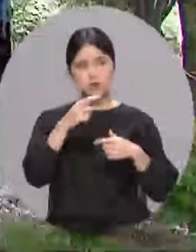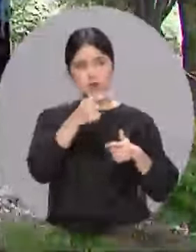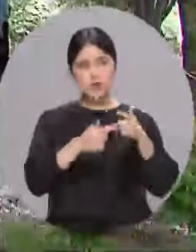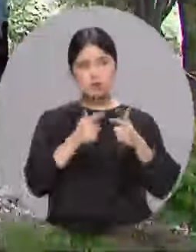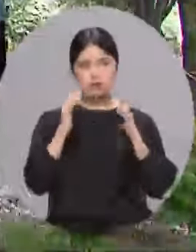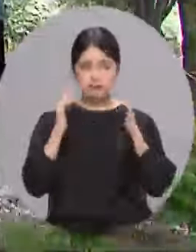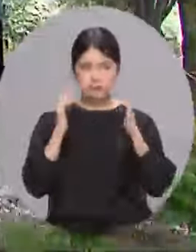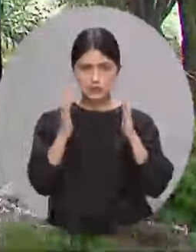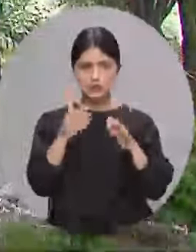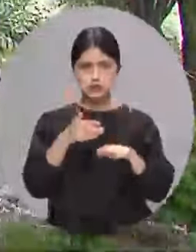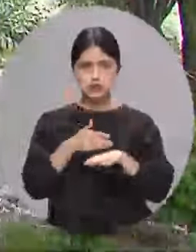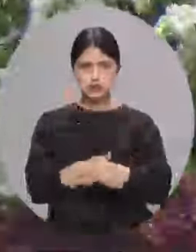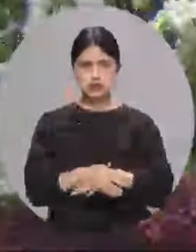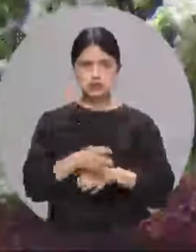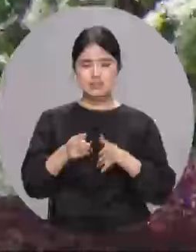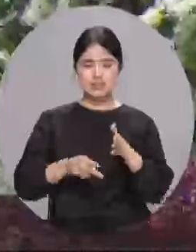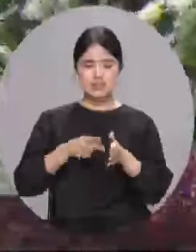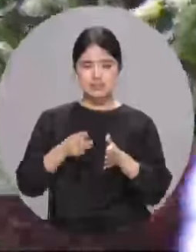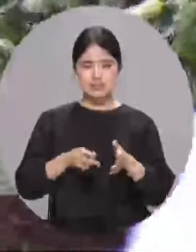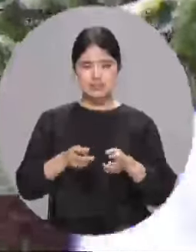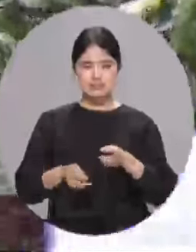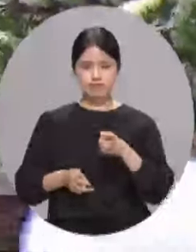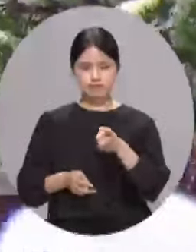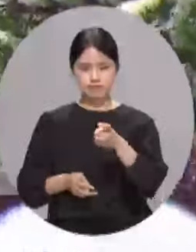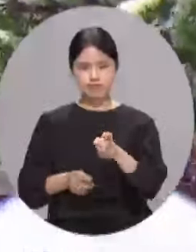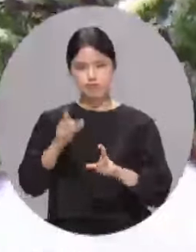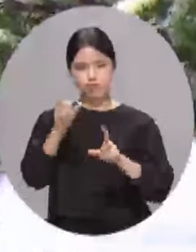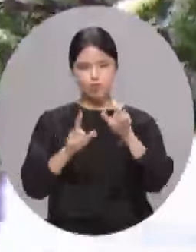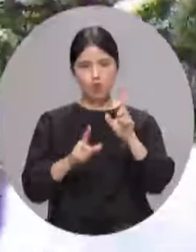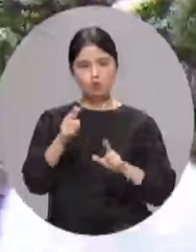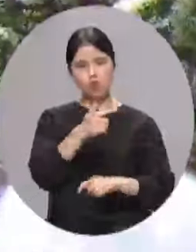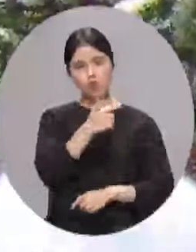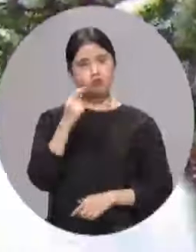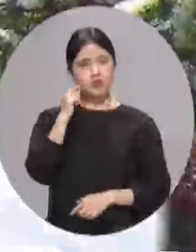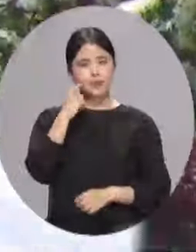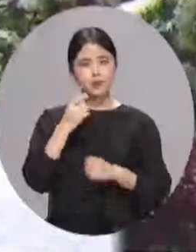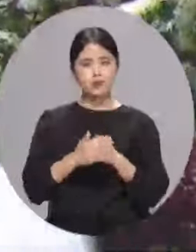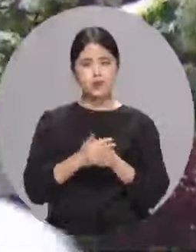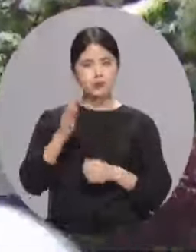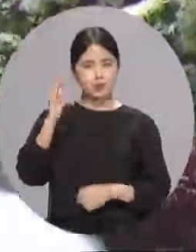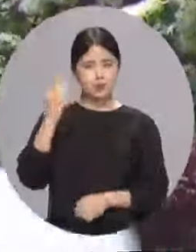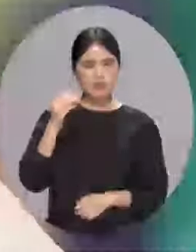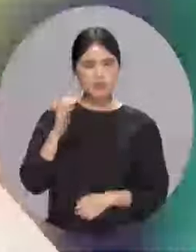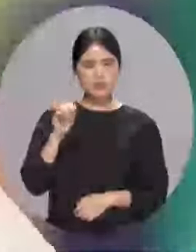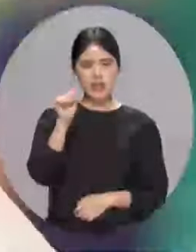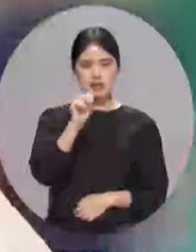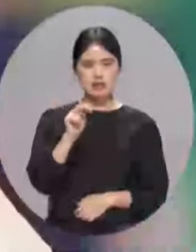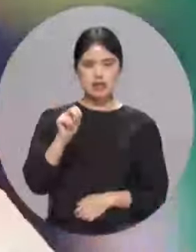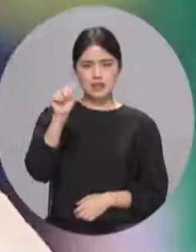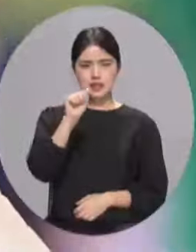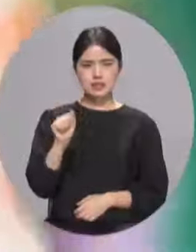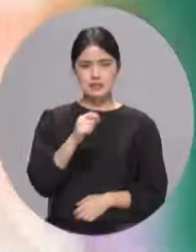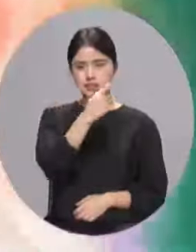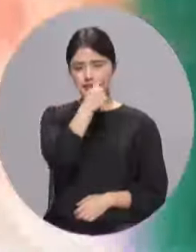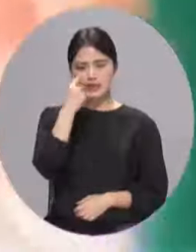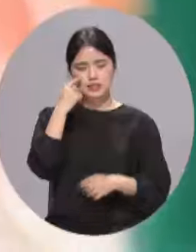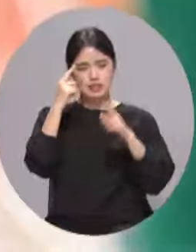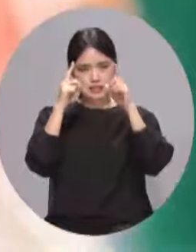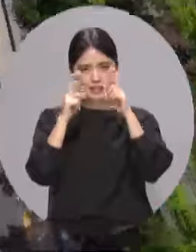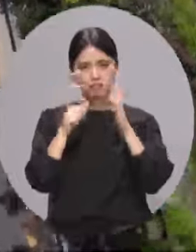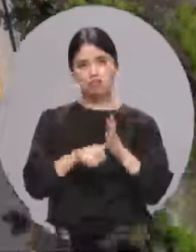사이로 느린 속도로 달리는 기차의 모습이 장관을 연출하다 보니 최근 SNS 인증샷 명소로도 크게